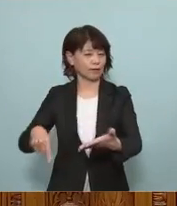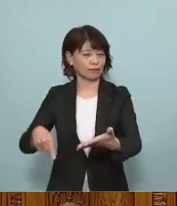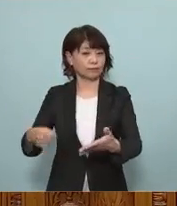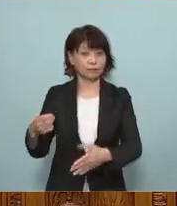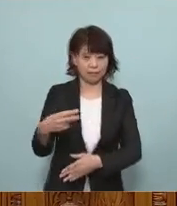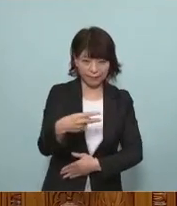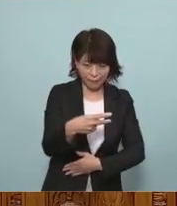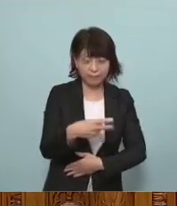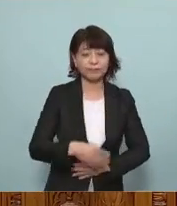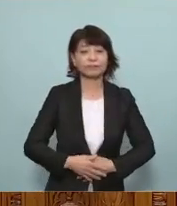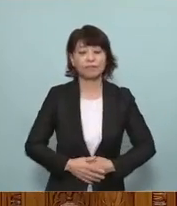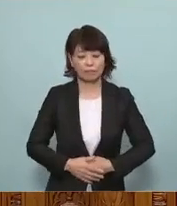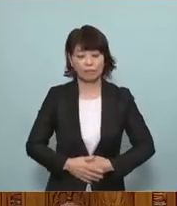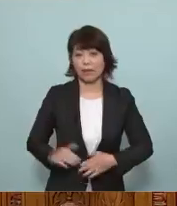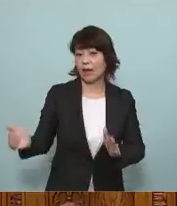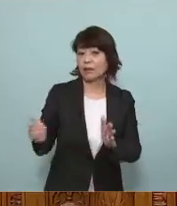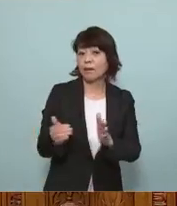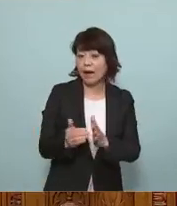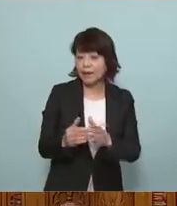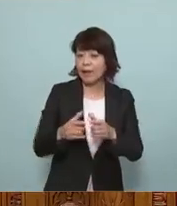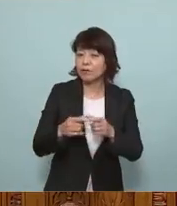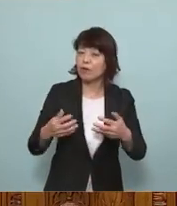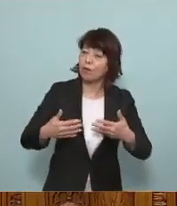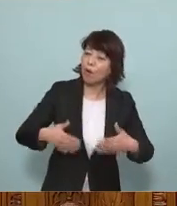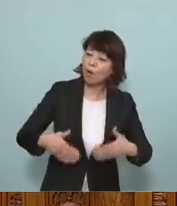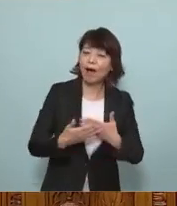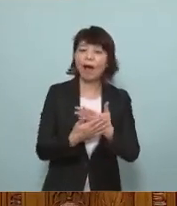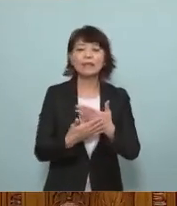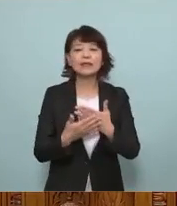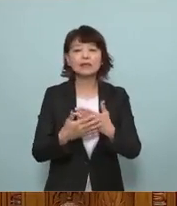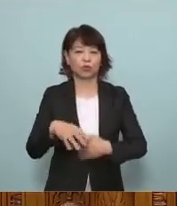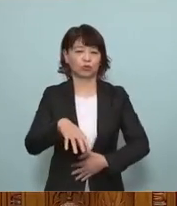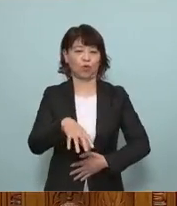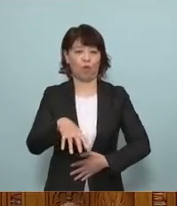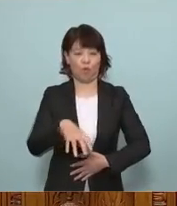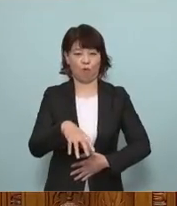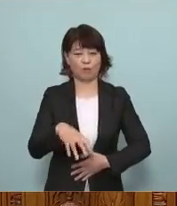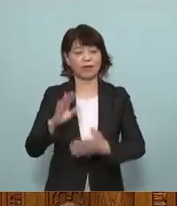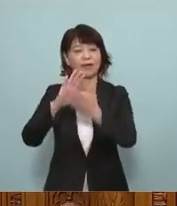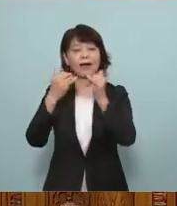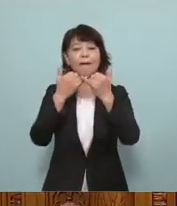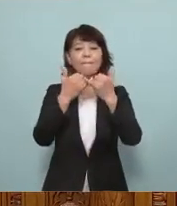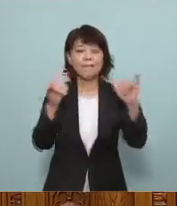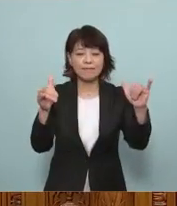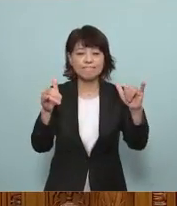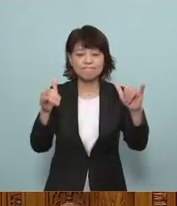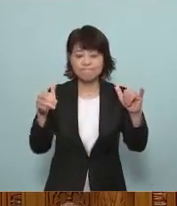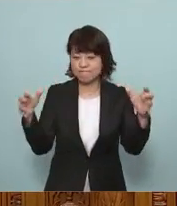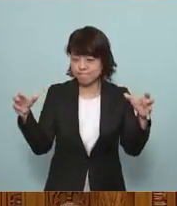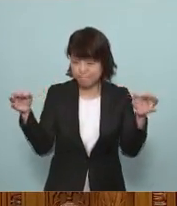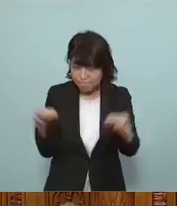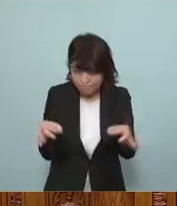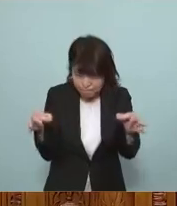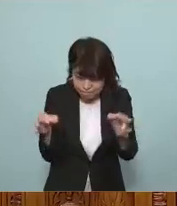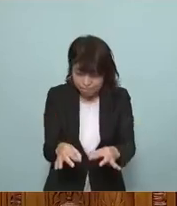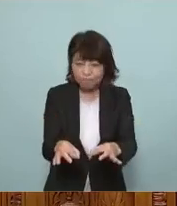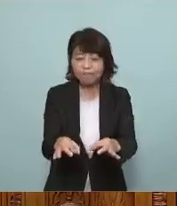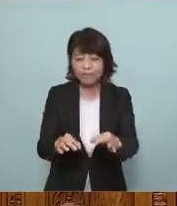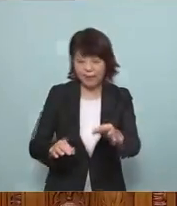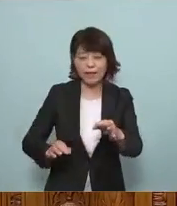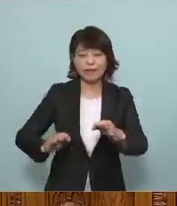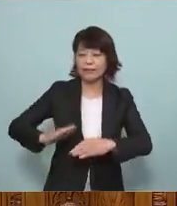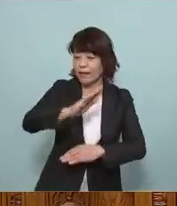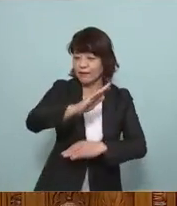に、これまで日本の弱みとされてきた分野に、官民の投資を集め、成長のエンジンへと転